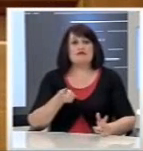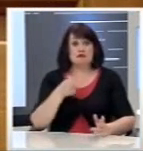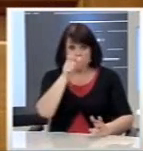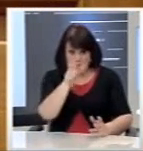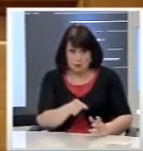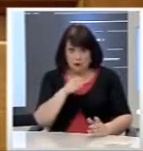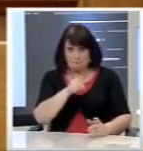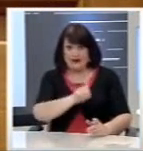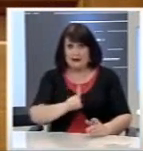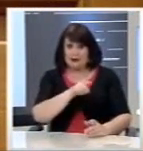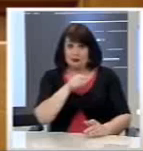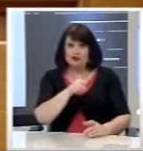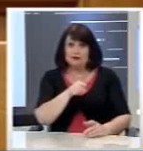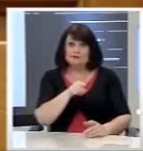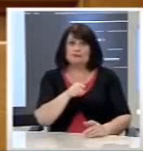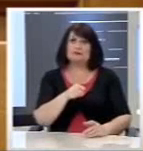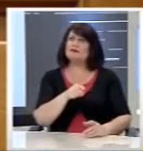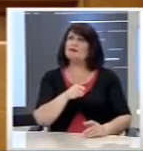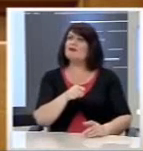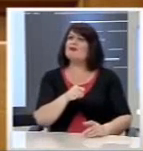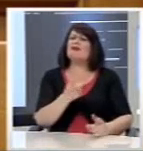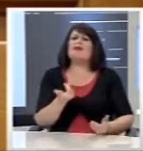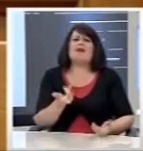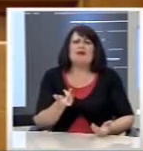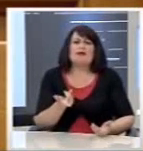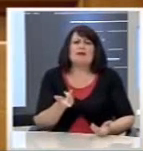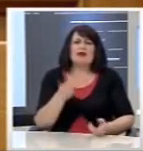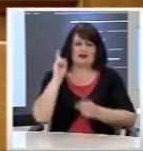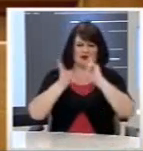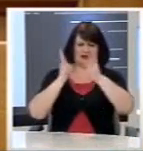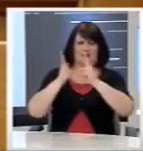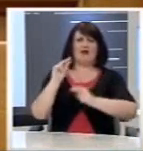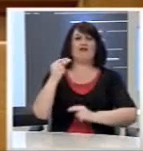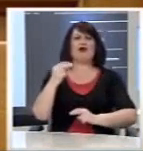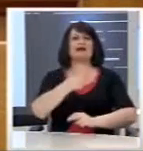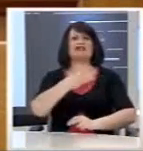εσείς να κατηγορήσετε τους βουλευτές του ΣΥΡΙΖΑ